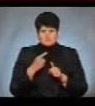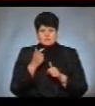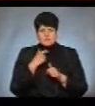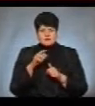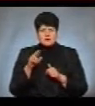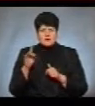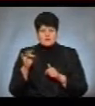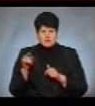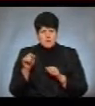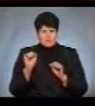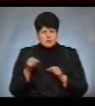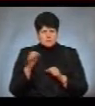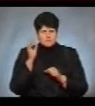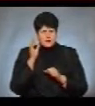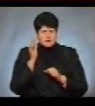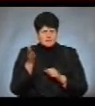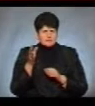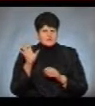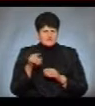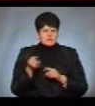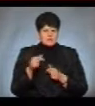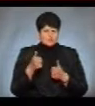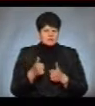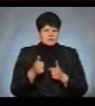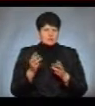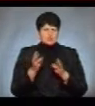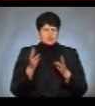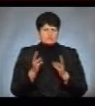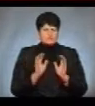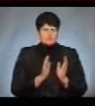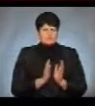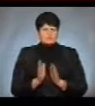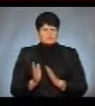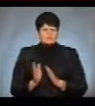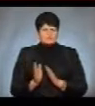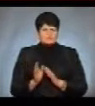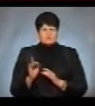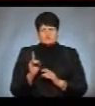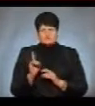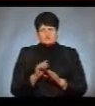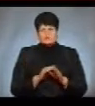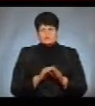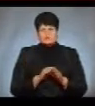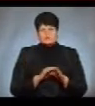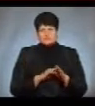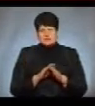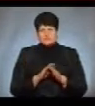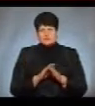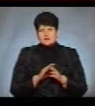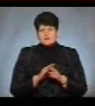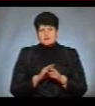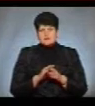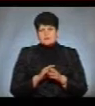Ярослав, чи можете ви пригадати, чи все там добре з пожежною безпекою? Щодо дотримання протипожежного режиму, все добре,